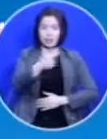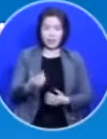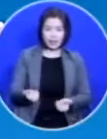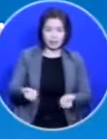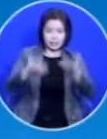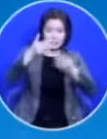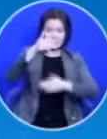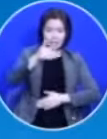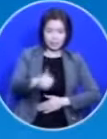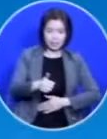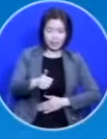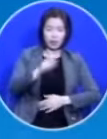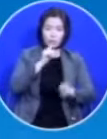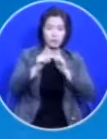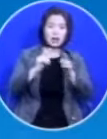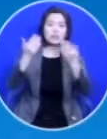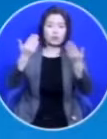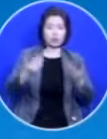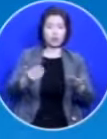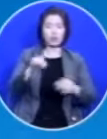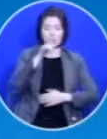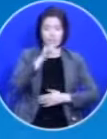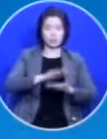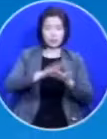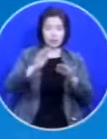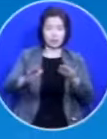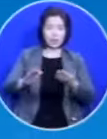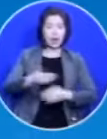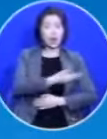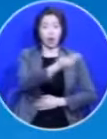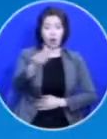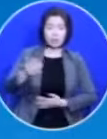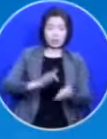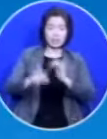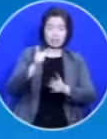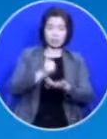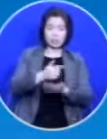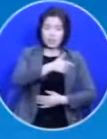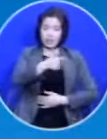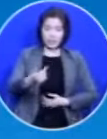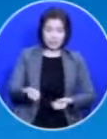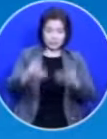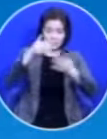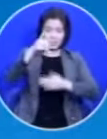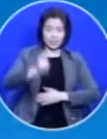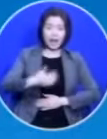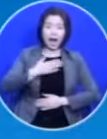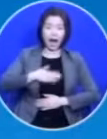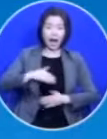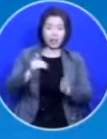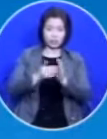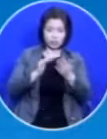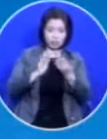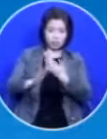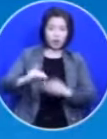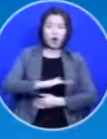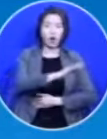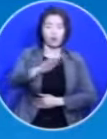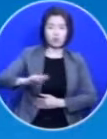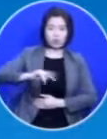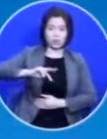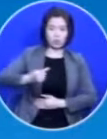제사장이라고 말씀하고 있 님이 대제사장이신 것을 알고 나면 우리도